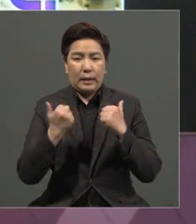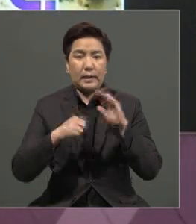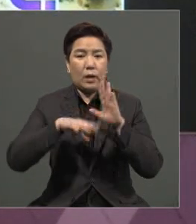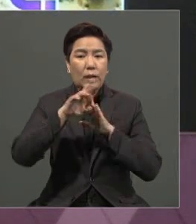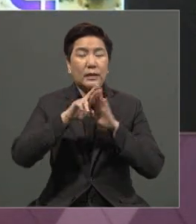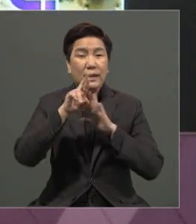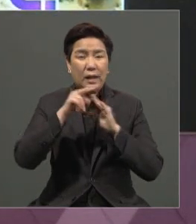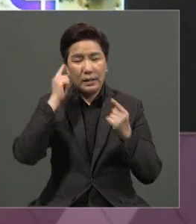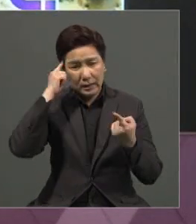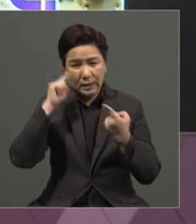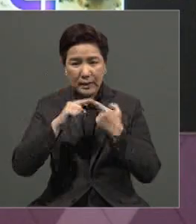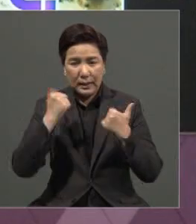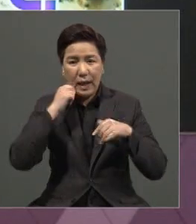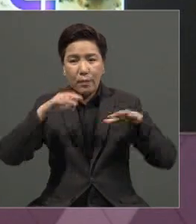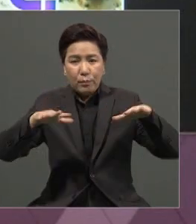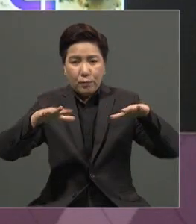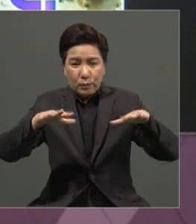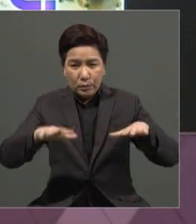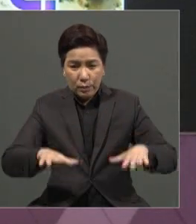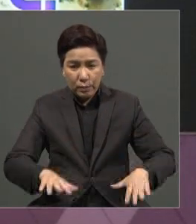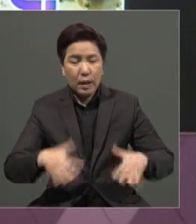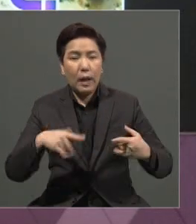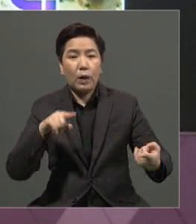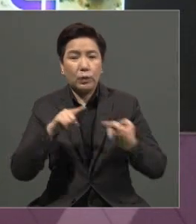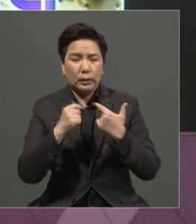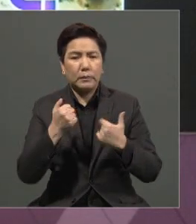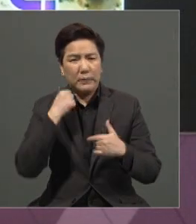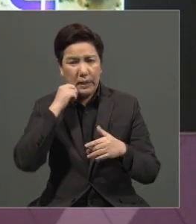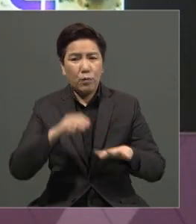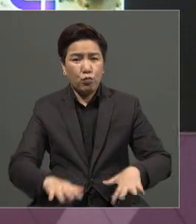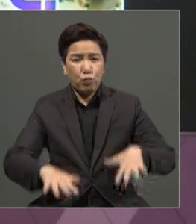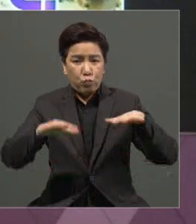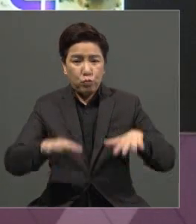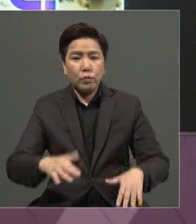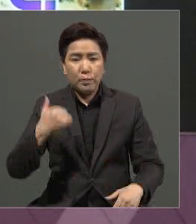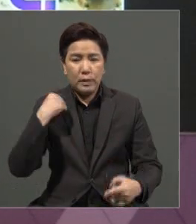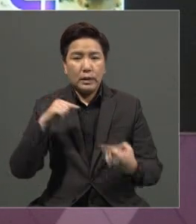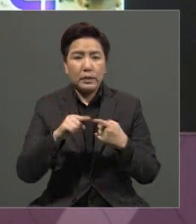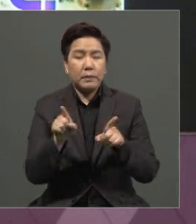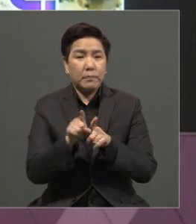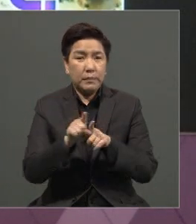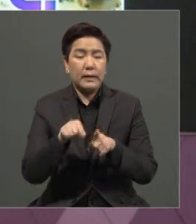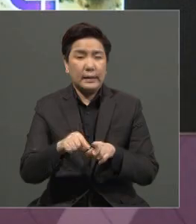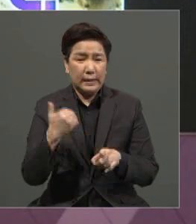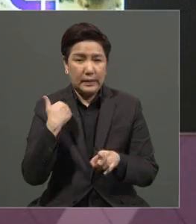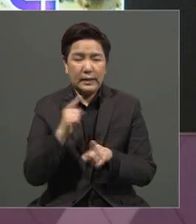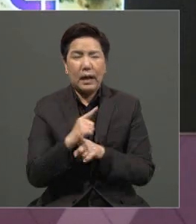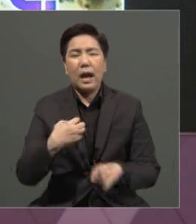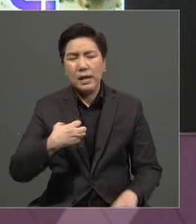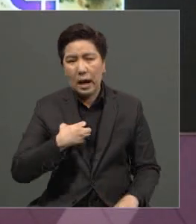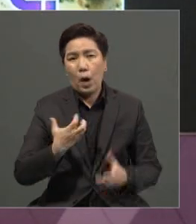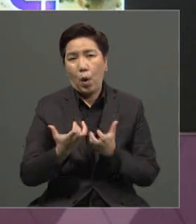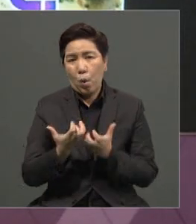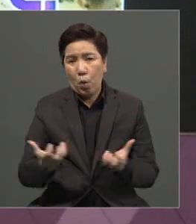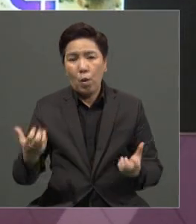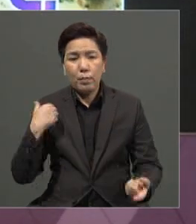ถึงแม้ว่าน้ำจะลดบ้าไปบ้างในบางพื้นที่แล้วก็ยังมีท่วมอยู่บ้างนะครับแล้วก็เอ่อแต่ก็ยังต้องการสิ่งของ